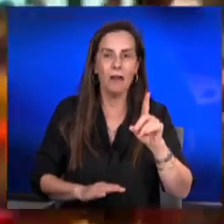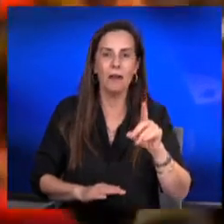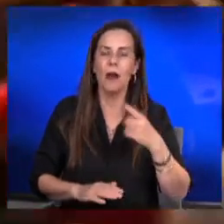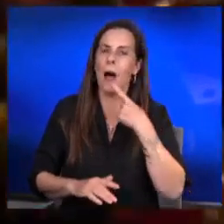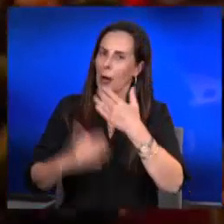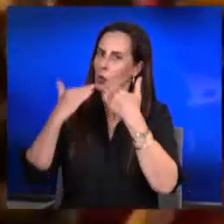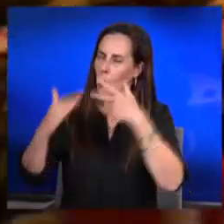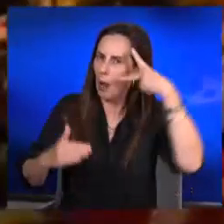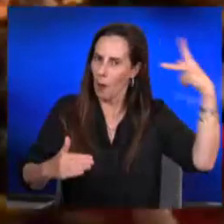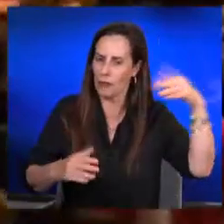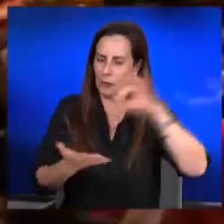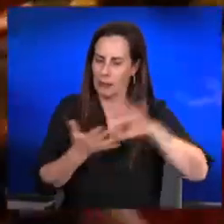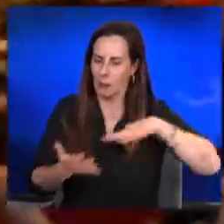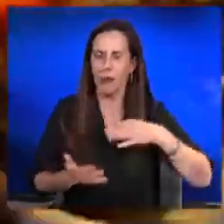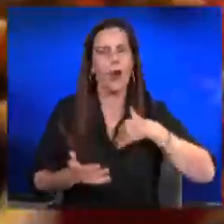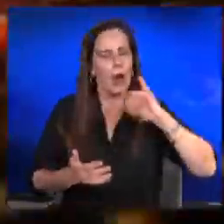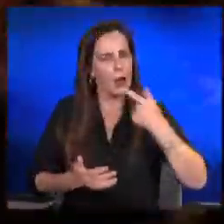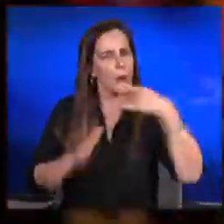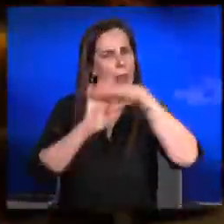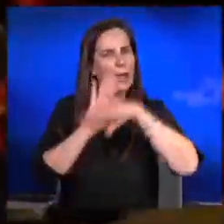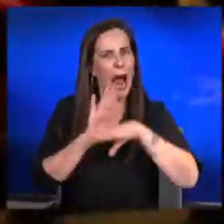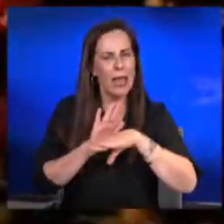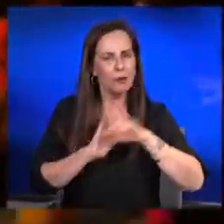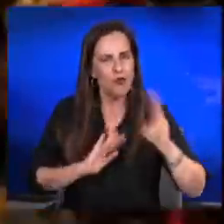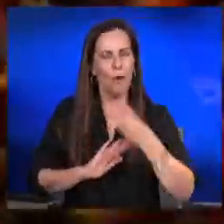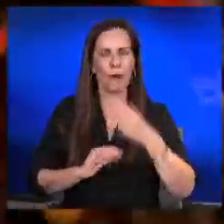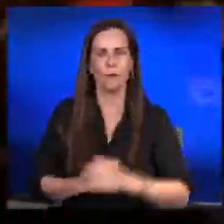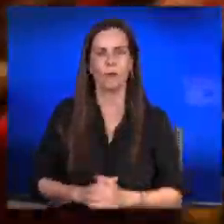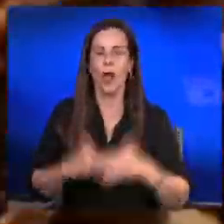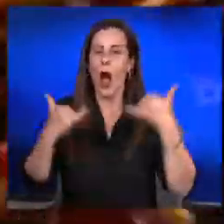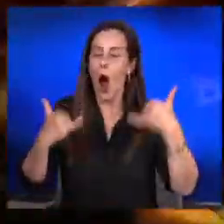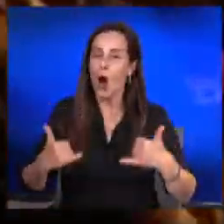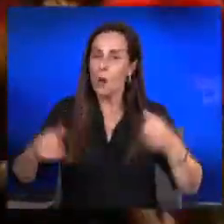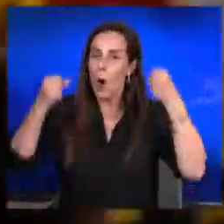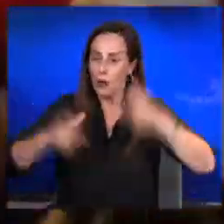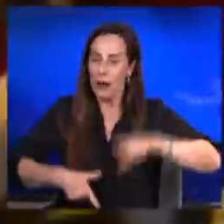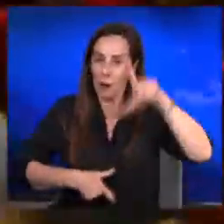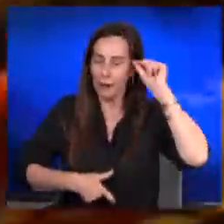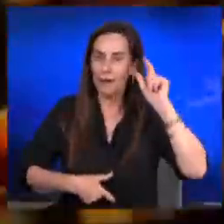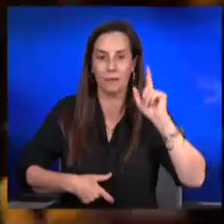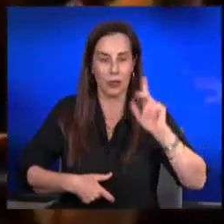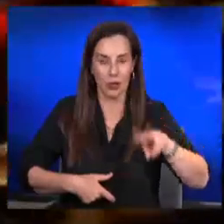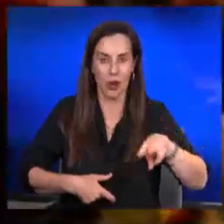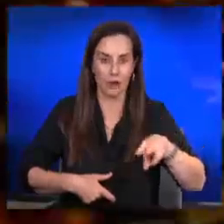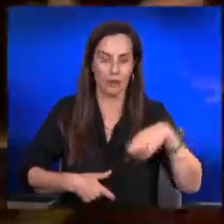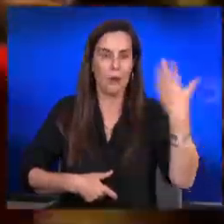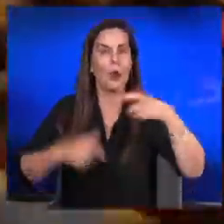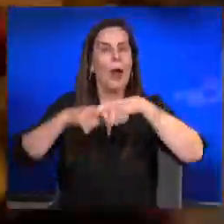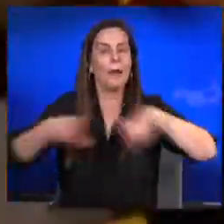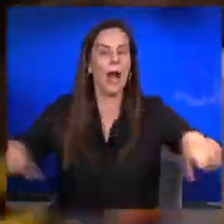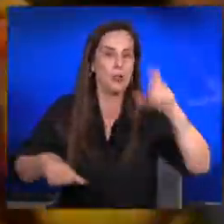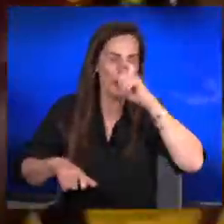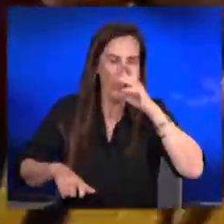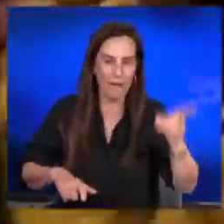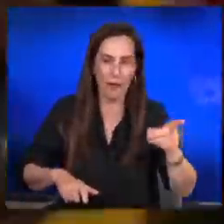גרוטו שאנחנו מחדדים את הנהלים. הערב מתכננים אוהדי מכבי תל אביב להיפגש בהמוניהם מחוץ לאצטדיון בלומפילד בזמן